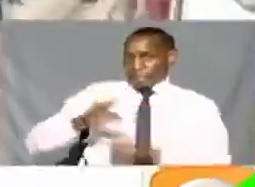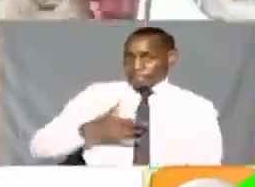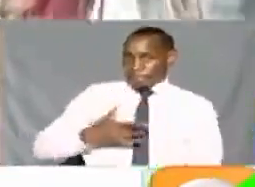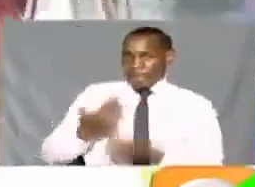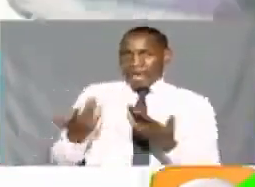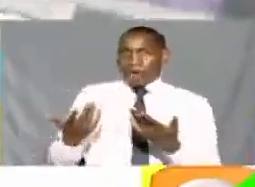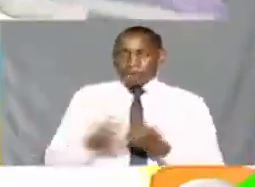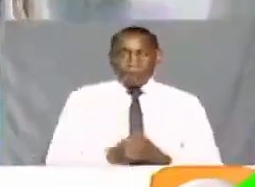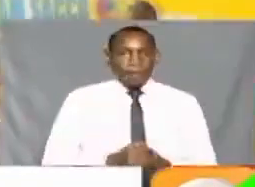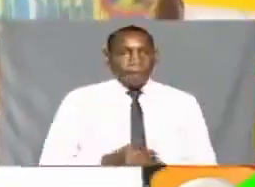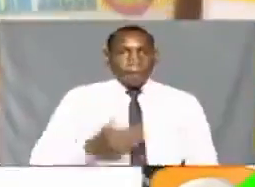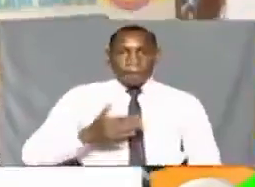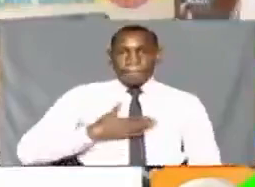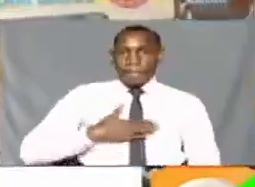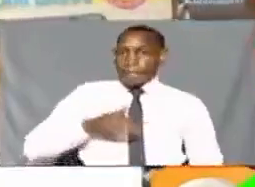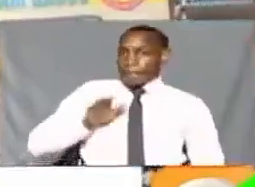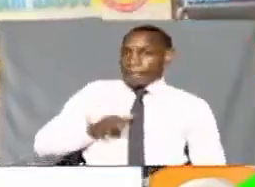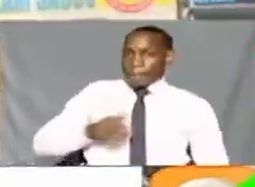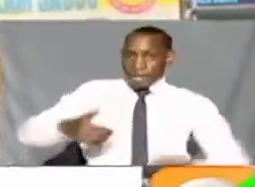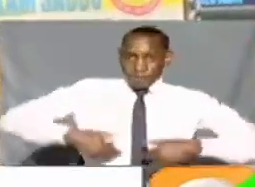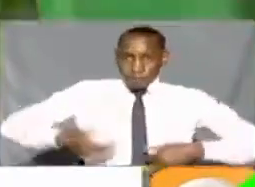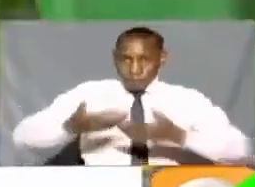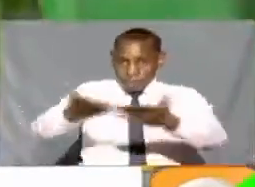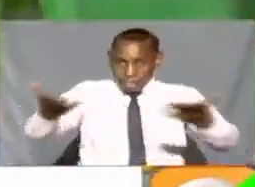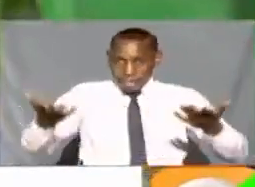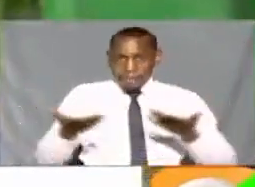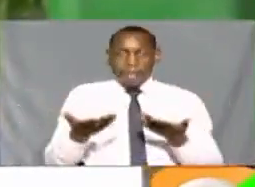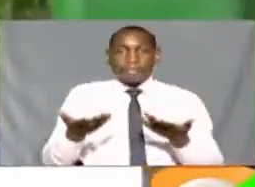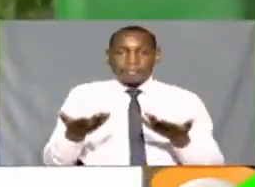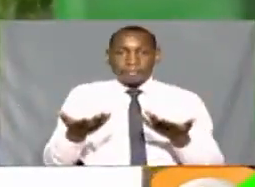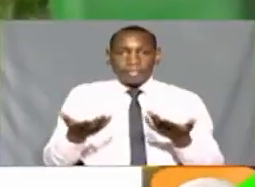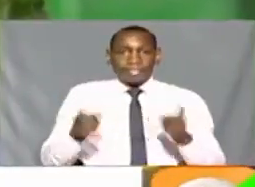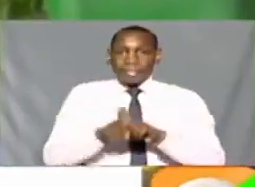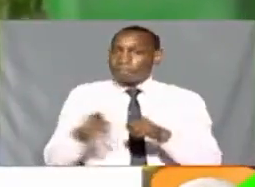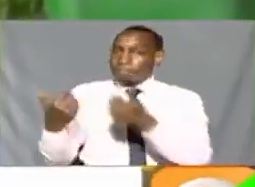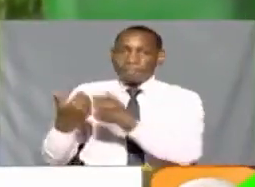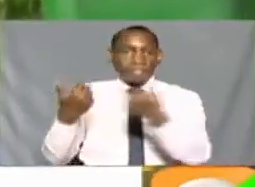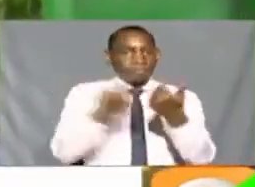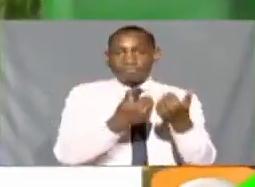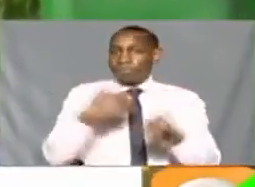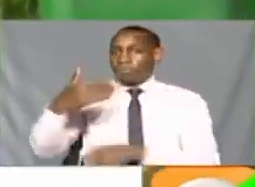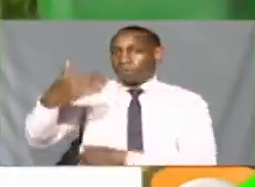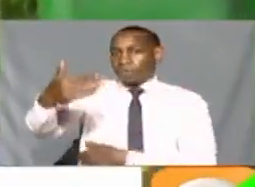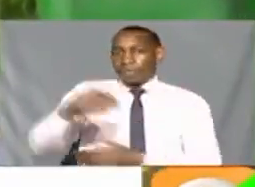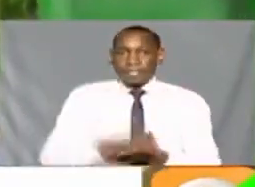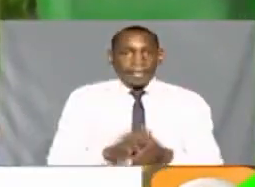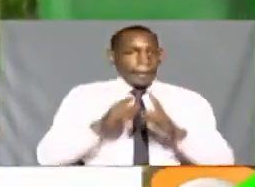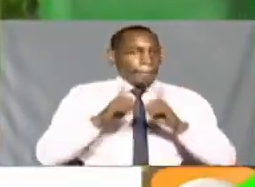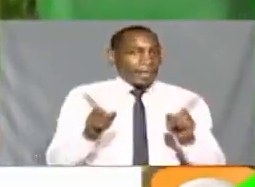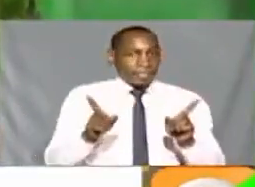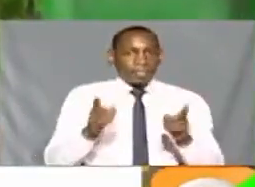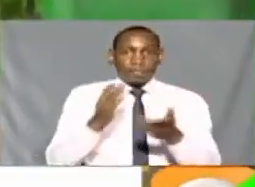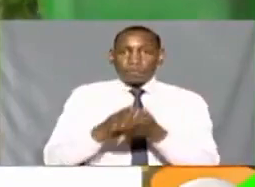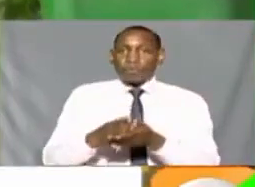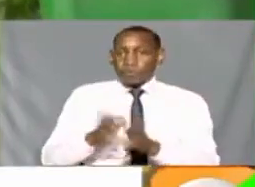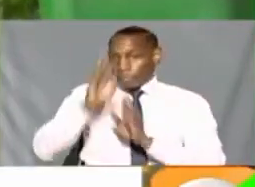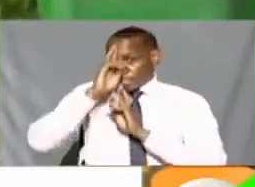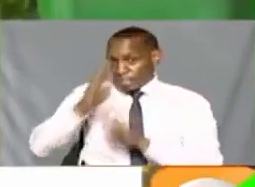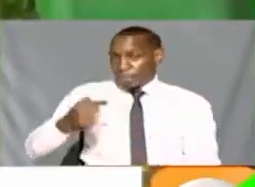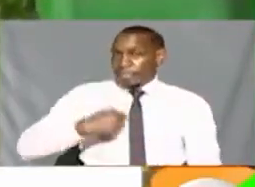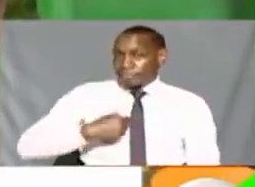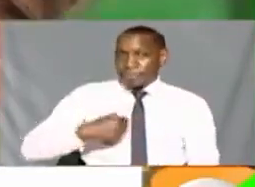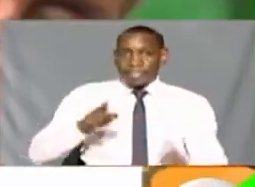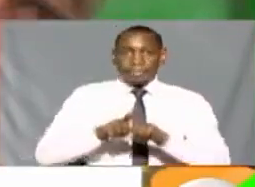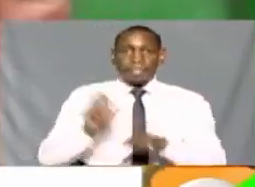unajisi namna gani? Mimi ndio mama wa hawa vijana, tuko nao tunangengana pamoja na hawa. Lakini wananipatia heshima.